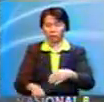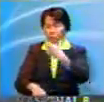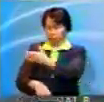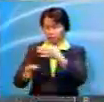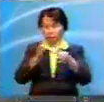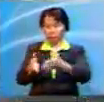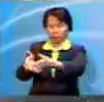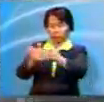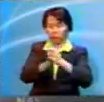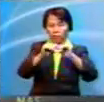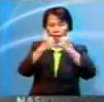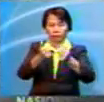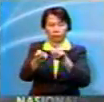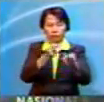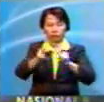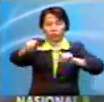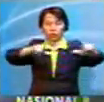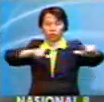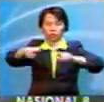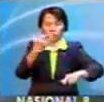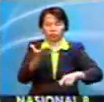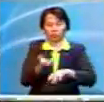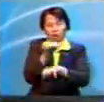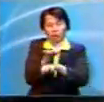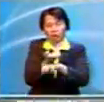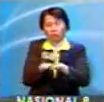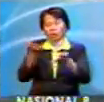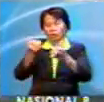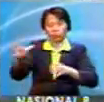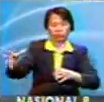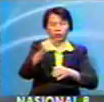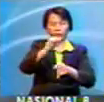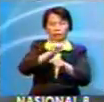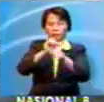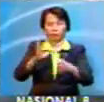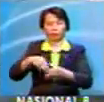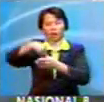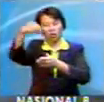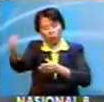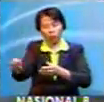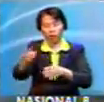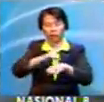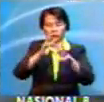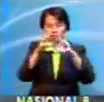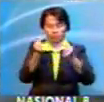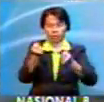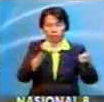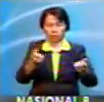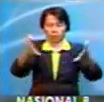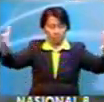mengulas permohonan Persatuan Pengusaha Lori Bahan Batuan yang mahu mendapatkan pekerja am asing di bengkel kenderaan